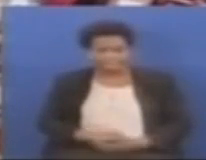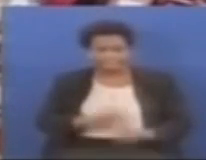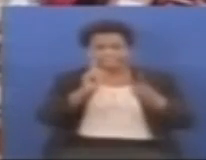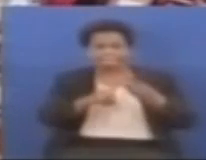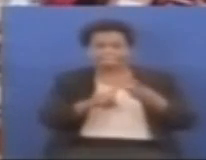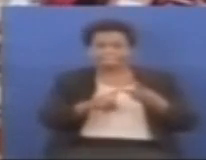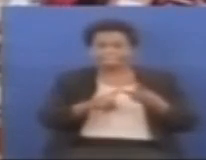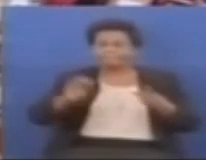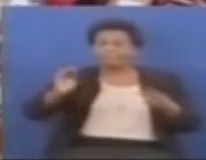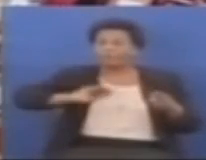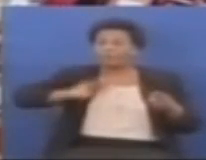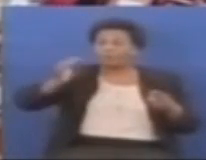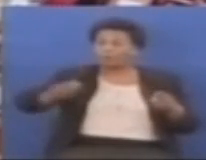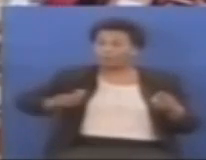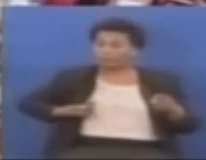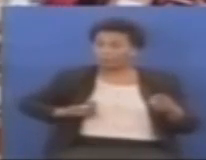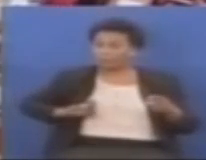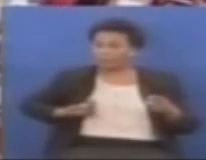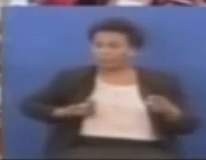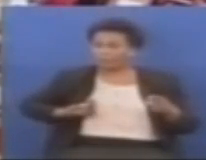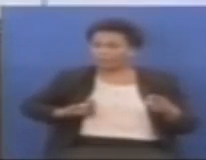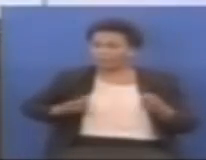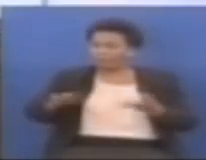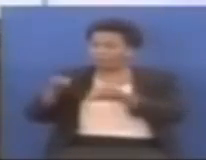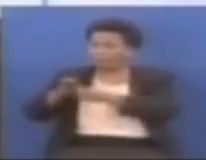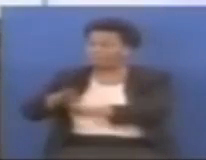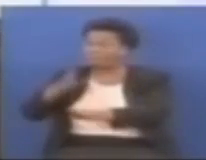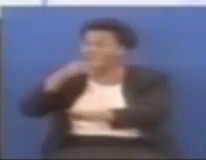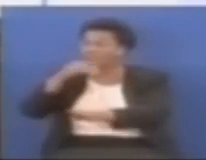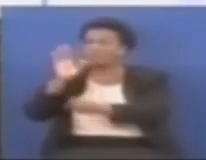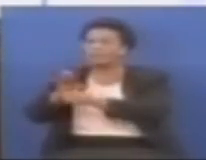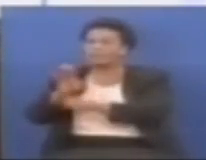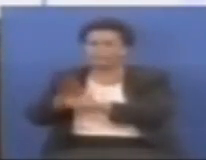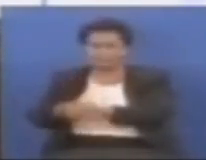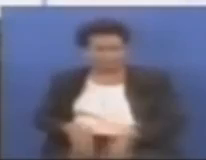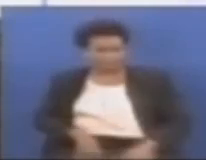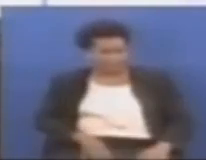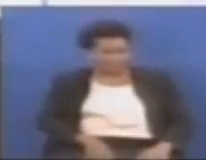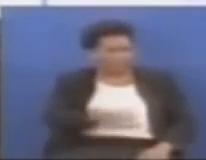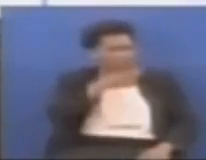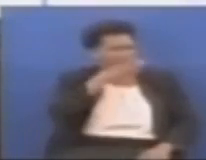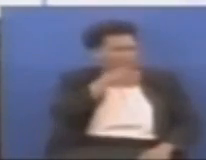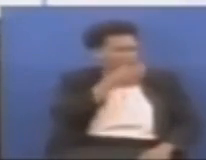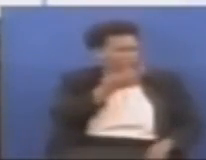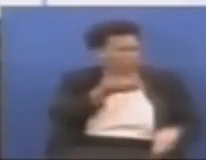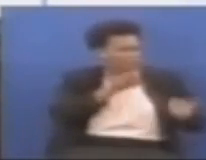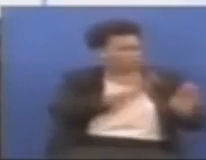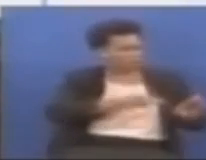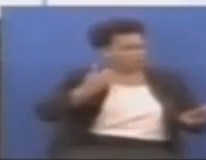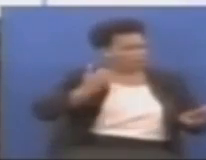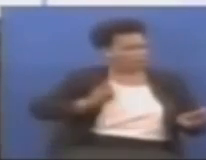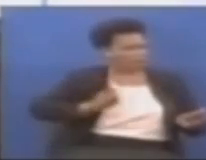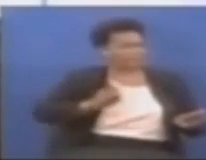Watanzania, hizo sheria kiarisia